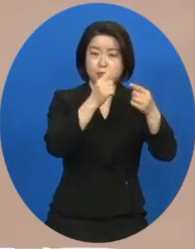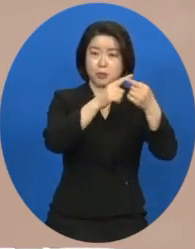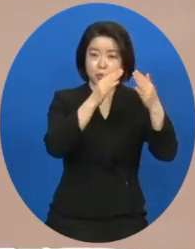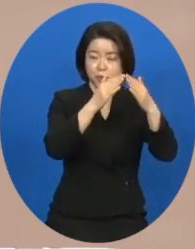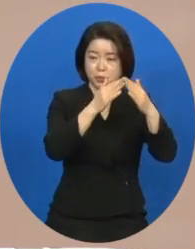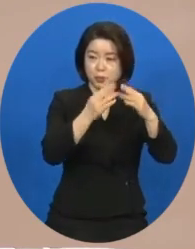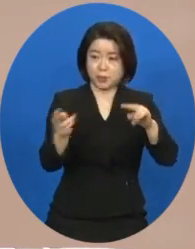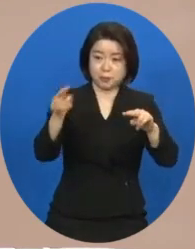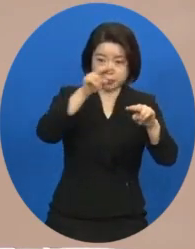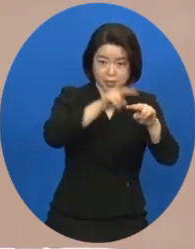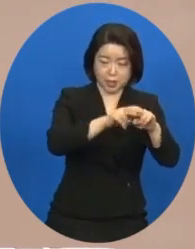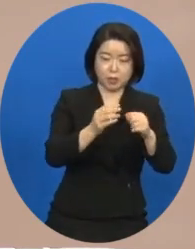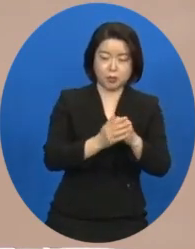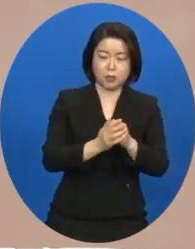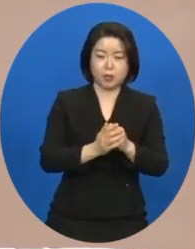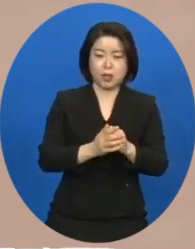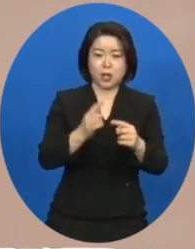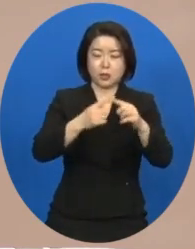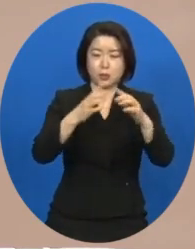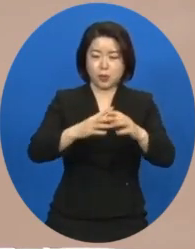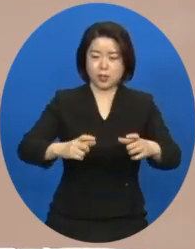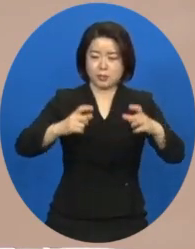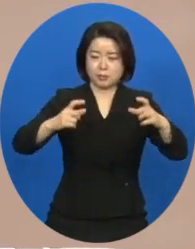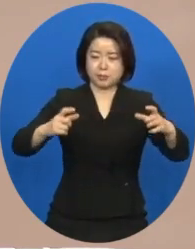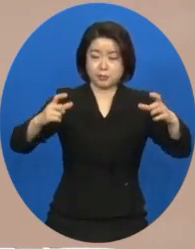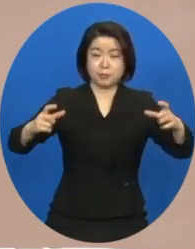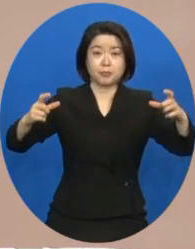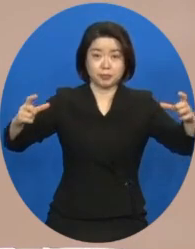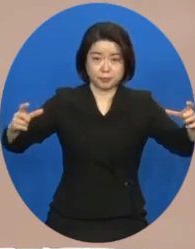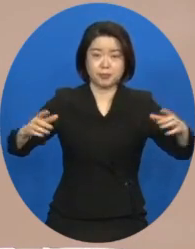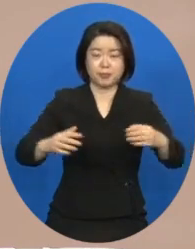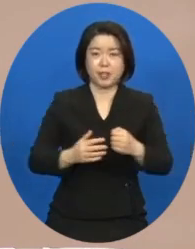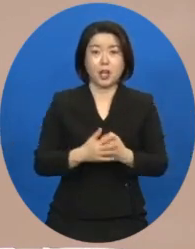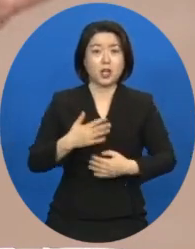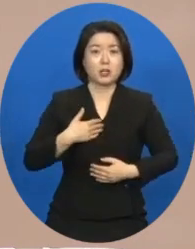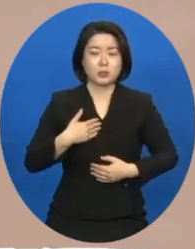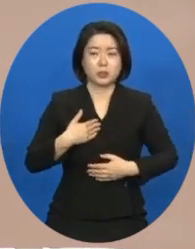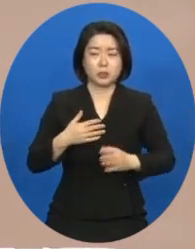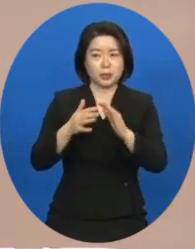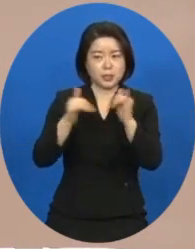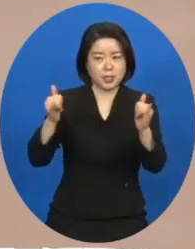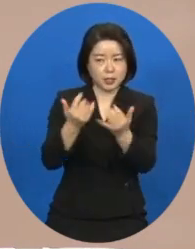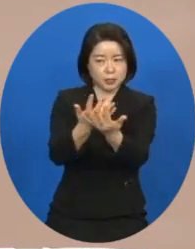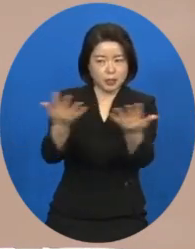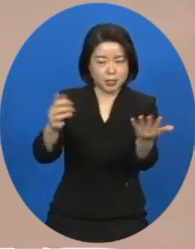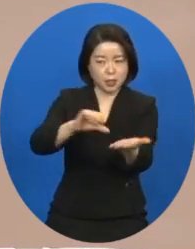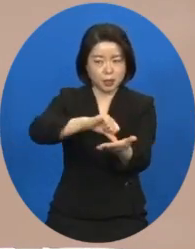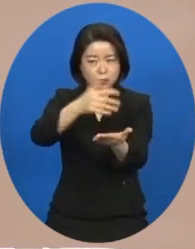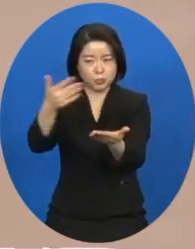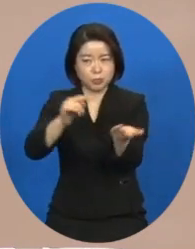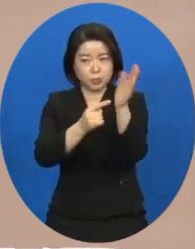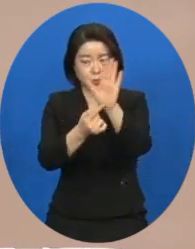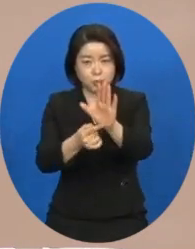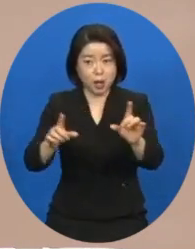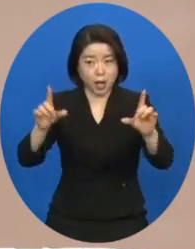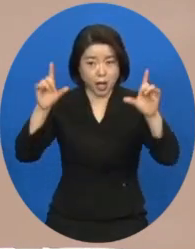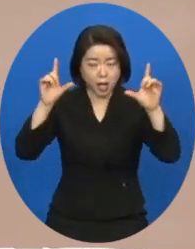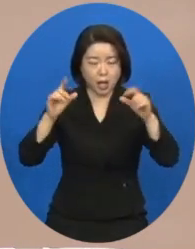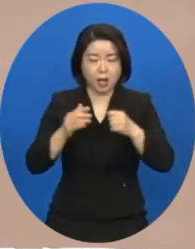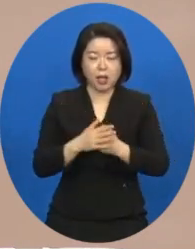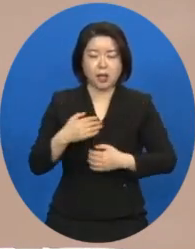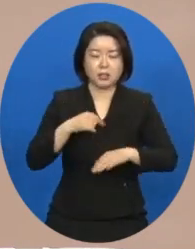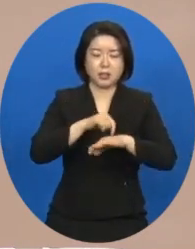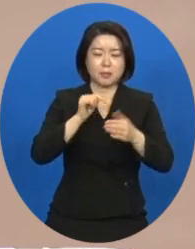교세가 조금씩 커지고 그리고 저도 사람들에게 조금씩 알려지게 되면서 제 마음속에 걱정이